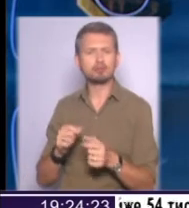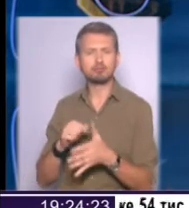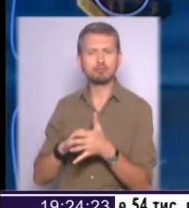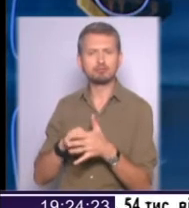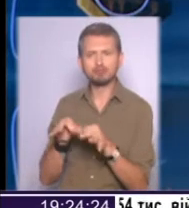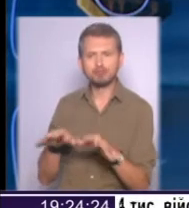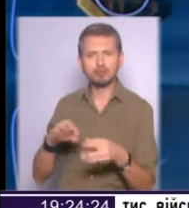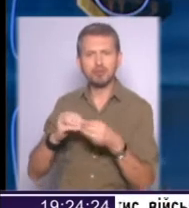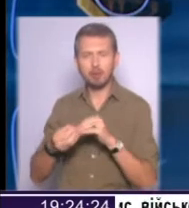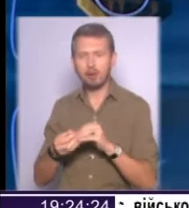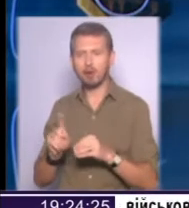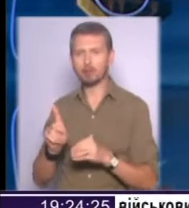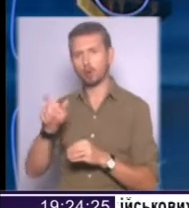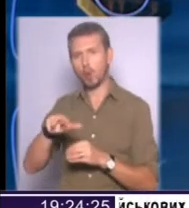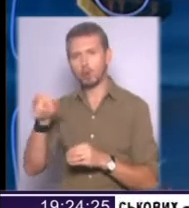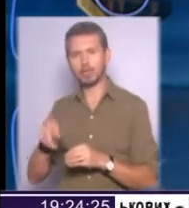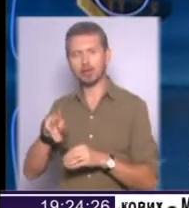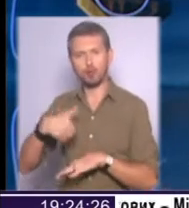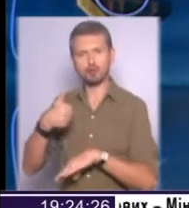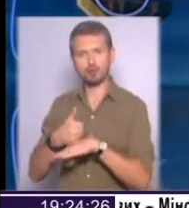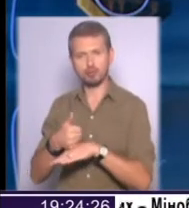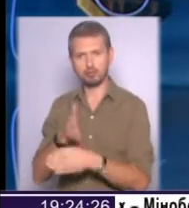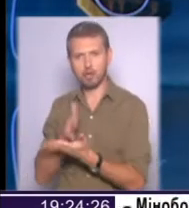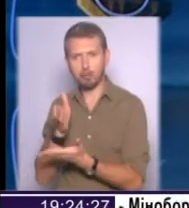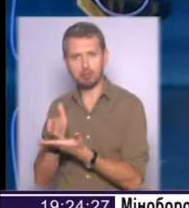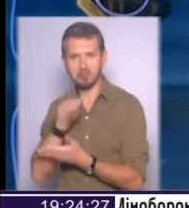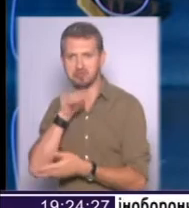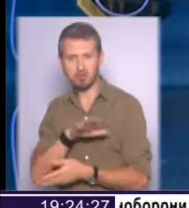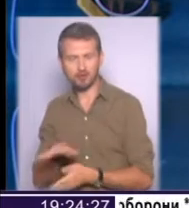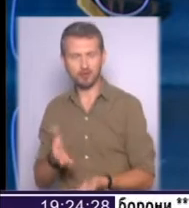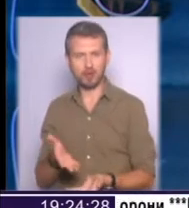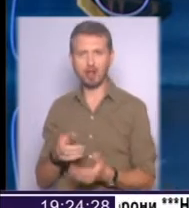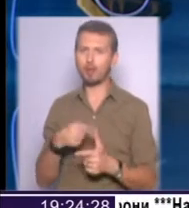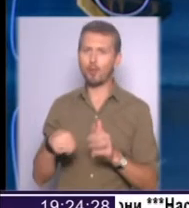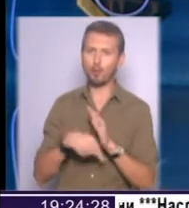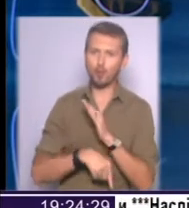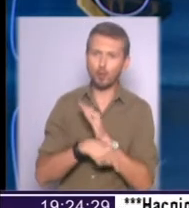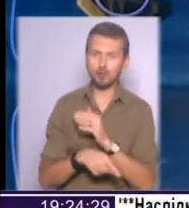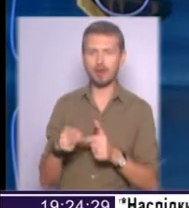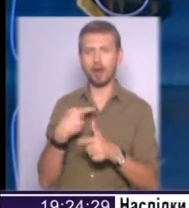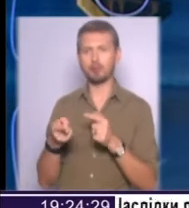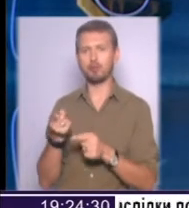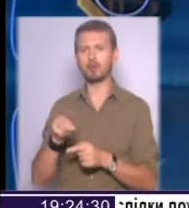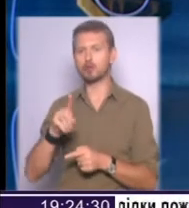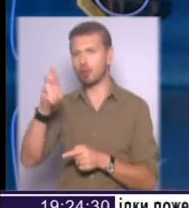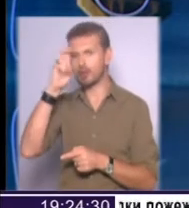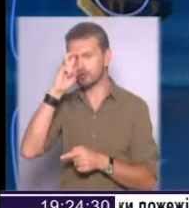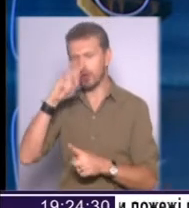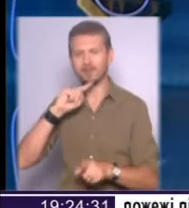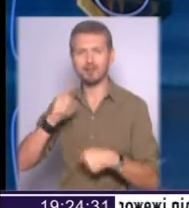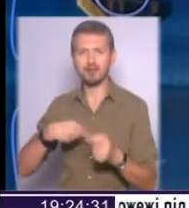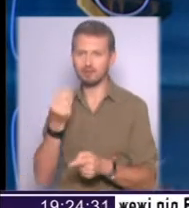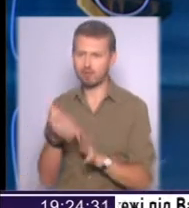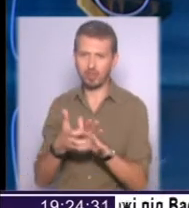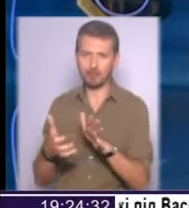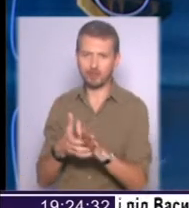в непрофесіоналізмі людей, які очолюють певні напрямки, в корупції, чи, можливо, в тому, що у держави завжди не вистачає грошей